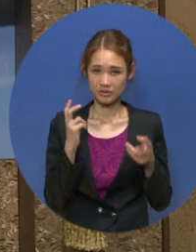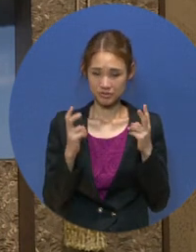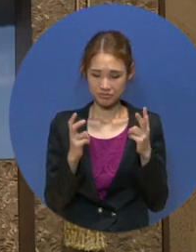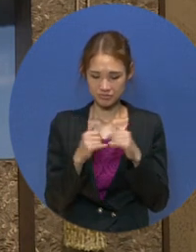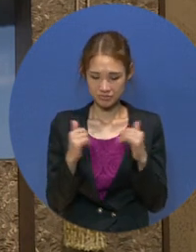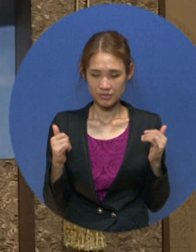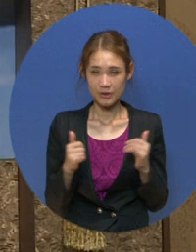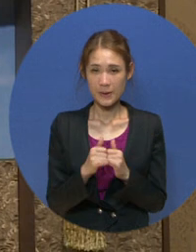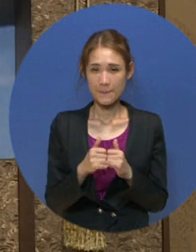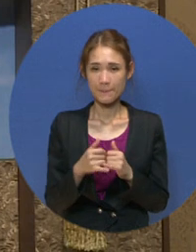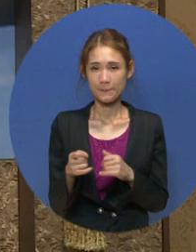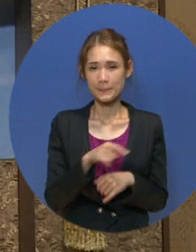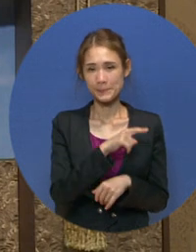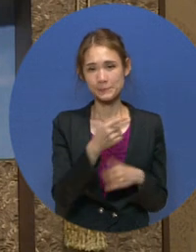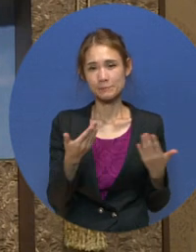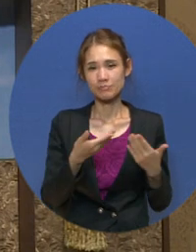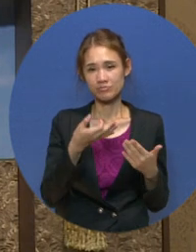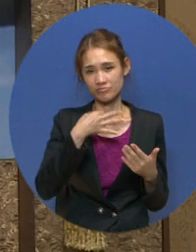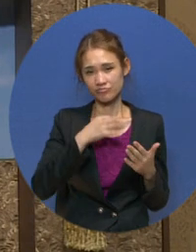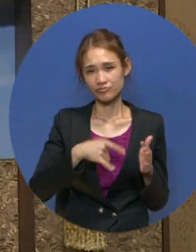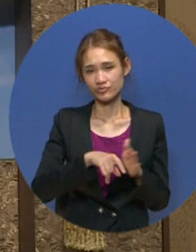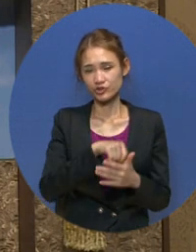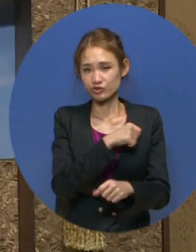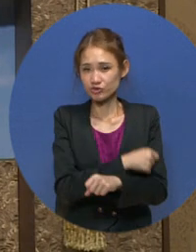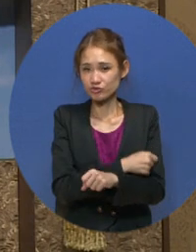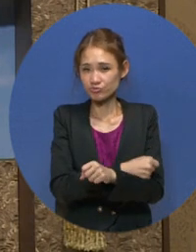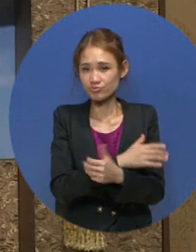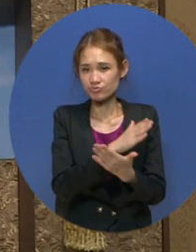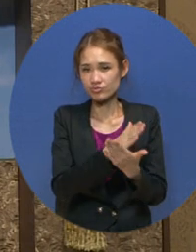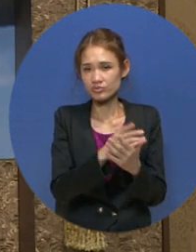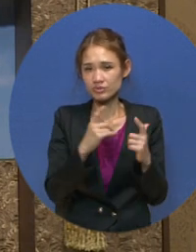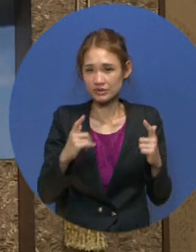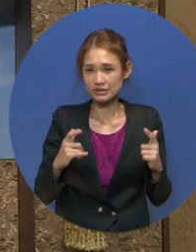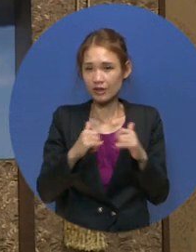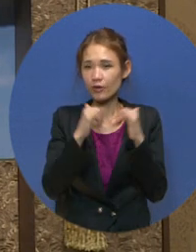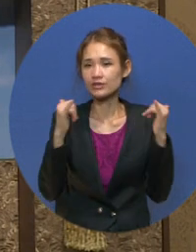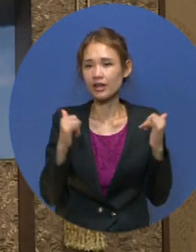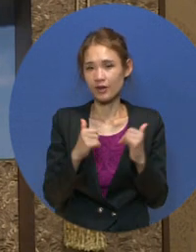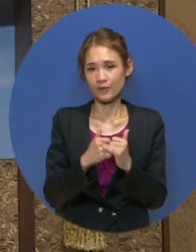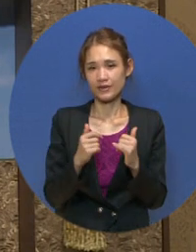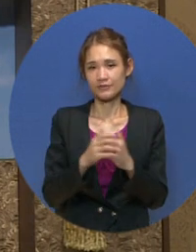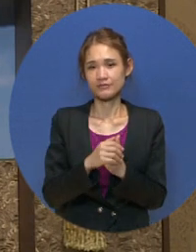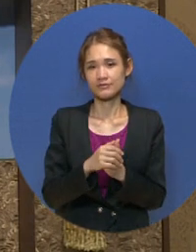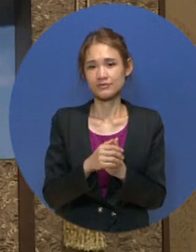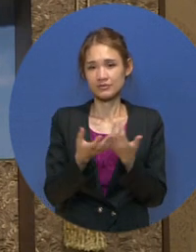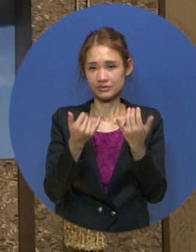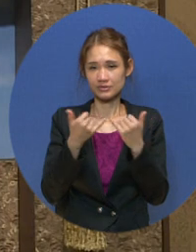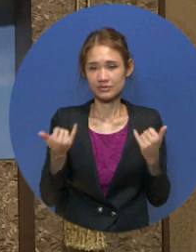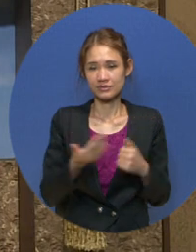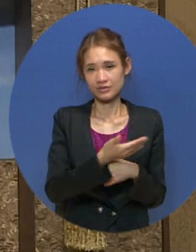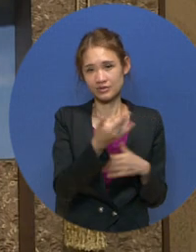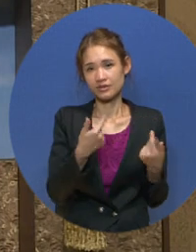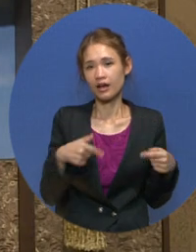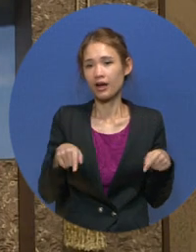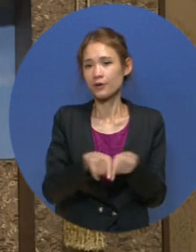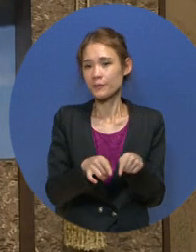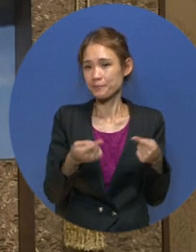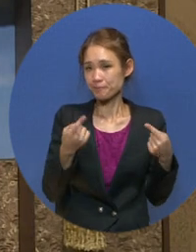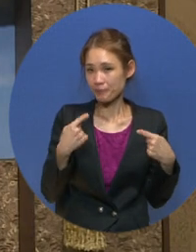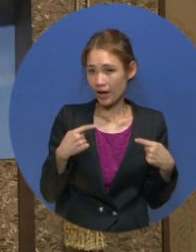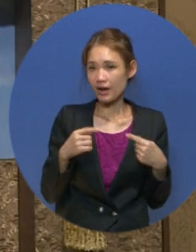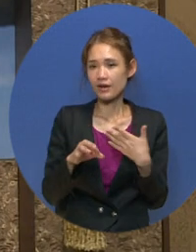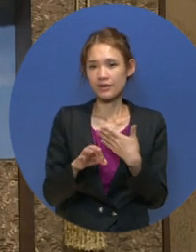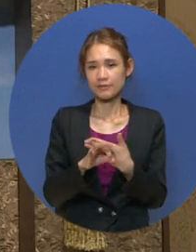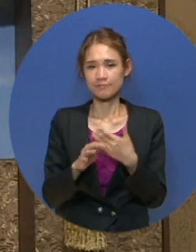또 사람들이 이 일들을 위해서 수고하는 것이 아니라 지역사회와 또 시청자분들이